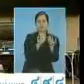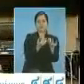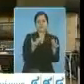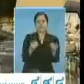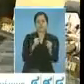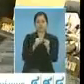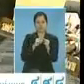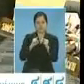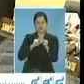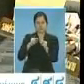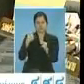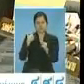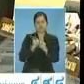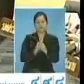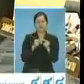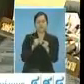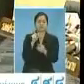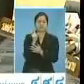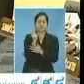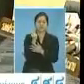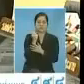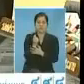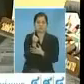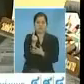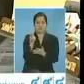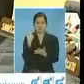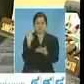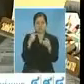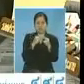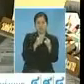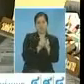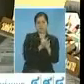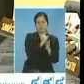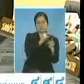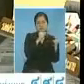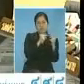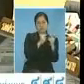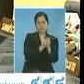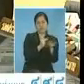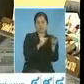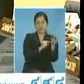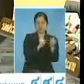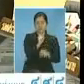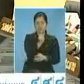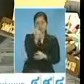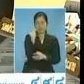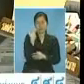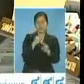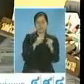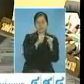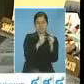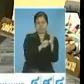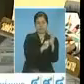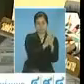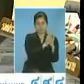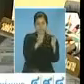ลดการสูญเสียซึ่งวันนี้พี่น้องเกษตรกรใช้เวลาในการขนส่งสินค้าโดยเฉพาะพื้นที่ต้นน้ำไปยังปลายน้ำนั้นก็